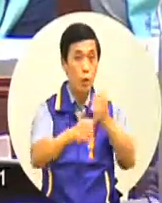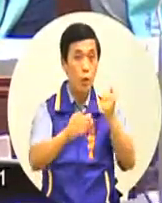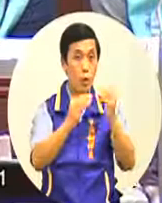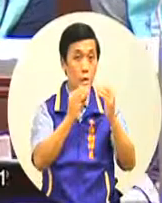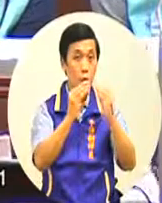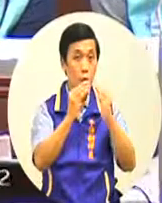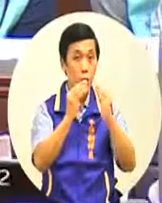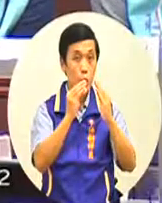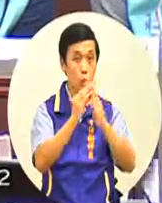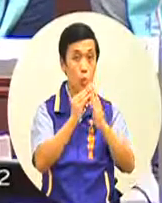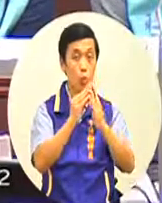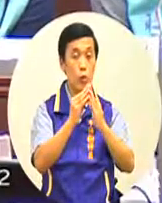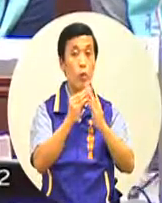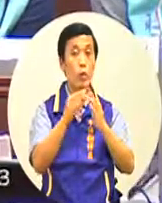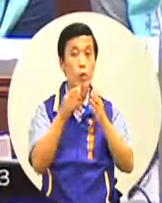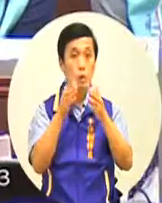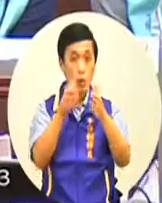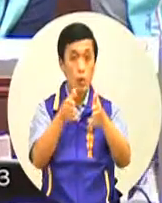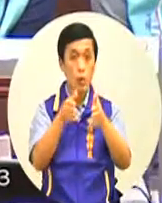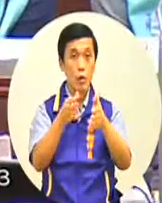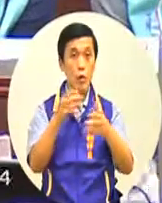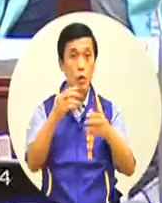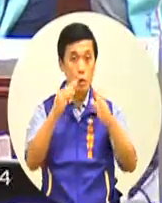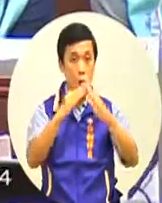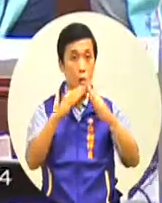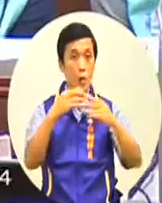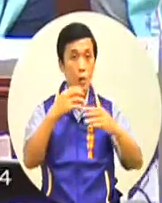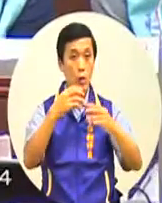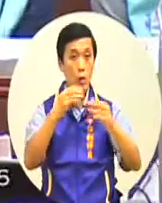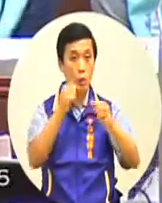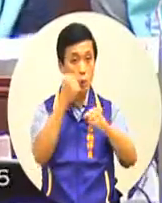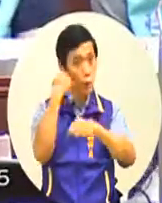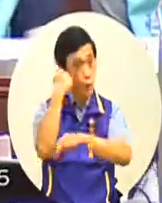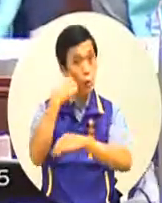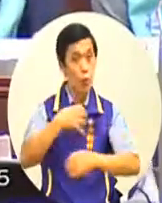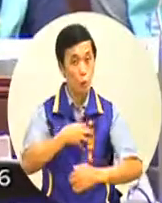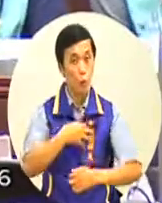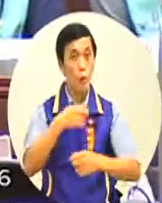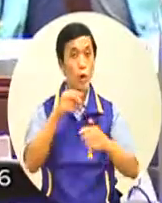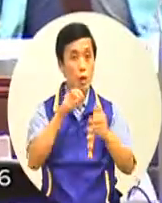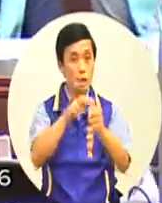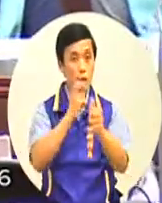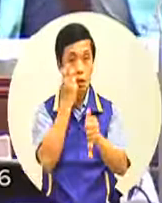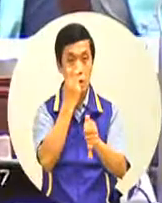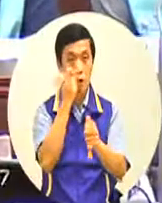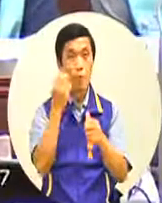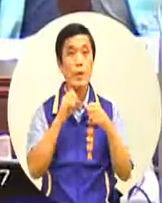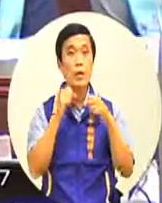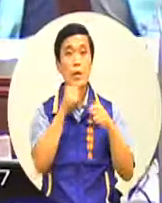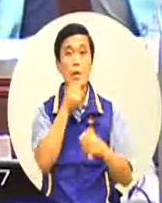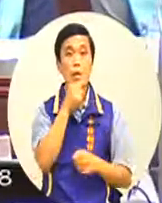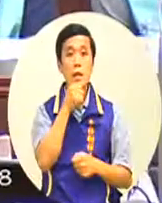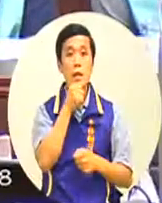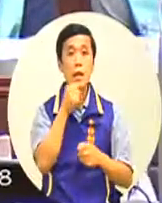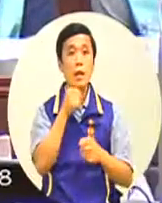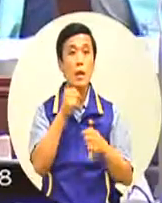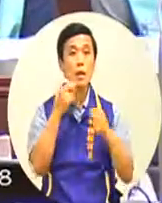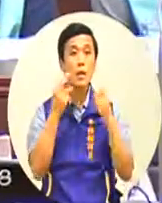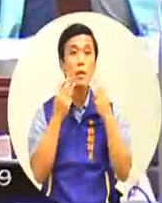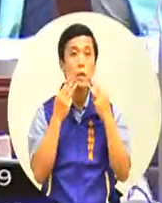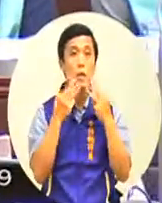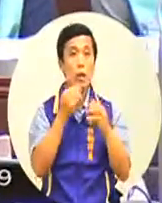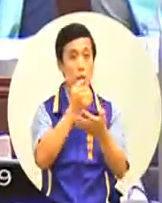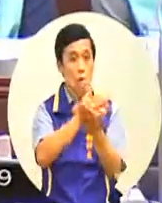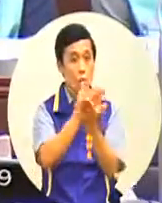家跟机构的喘息、居家护理，还有社区跟居家复健、居家营养、居家口腔照护等等。 有关医疗专业的部